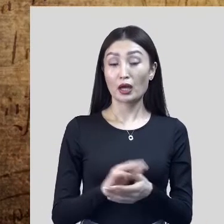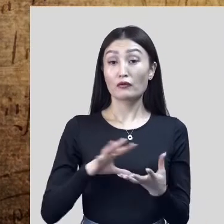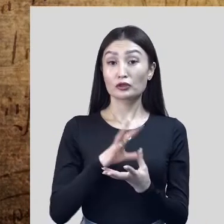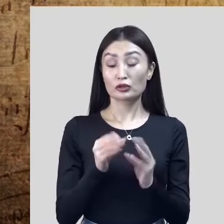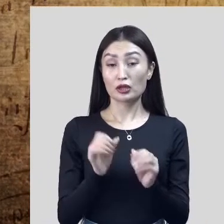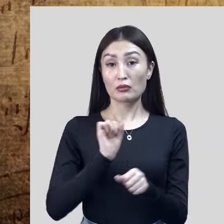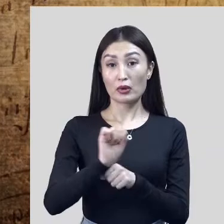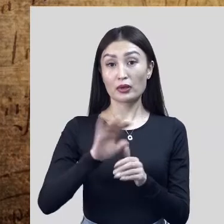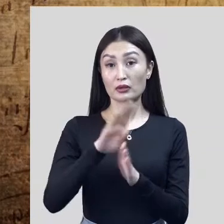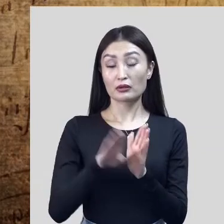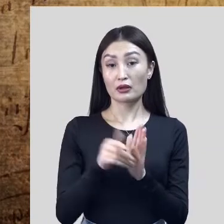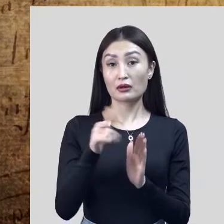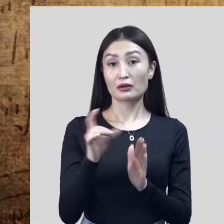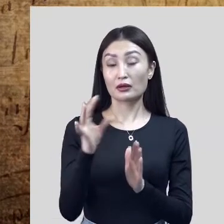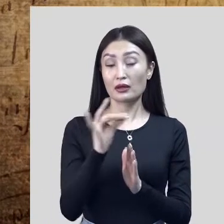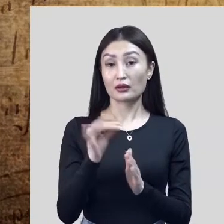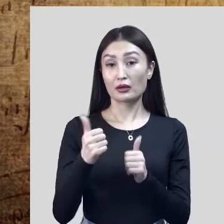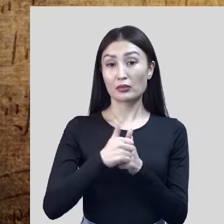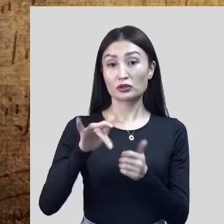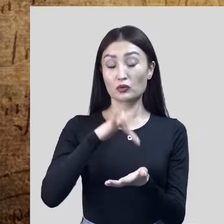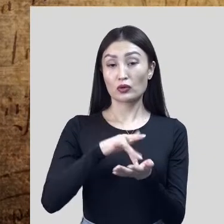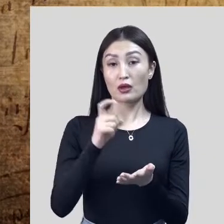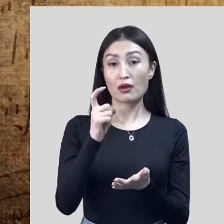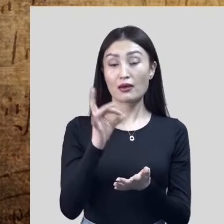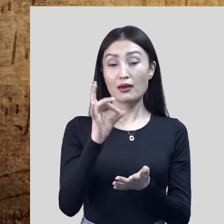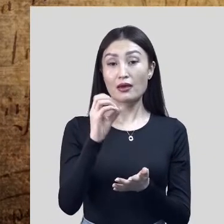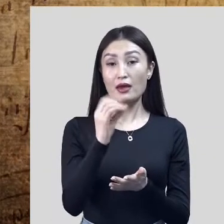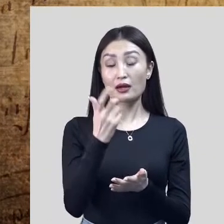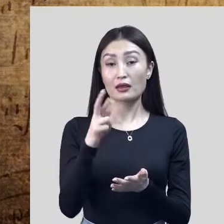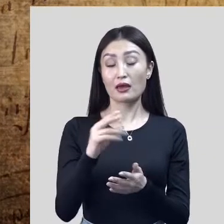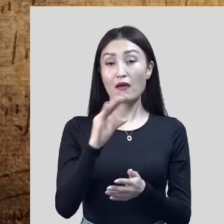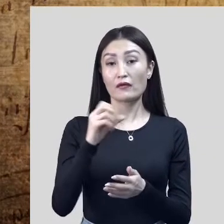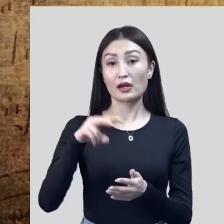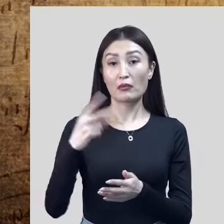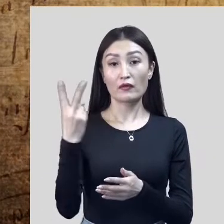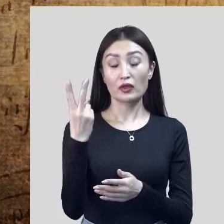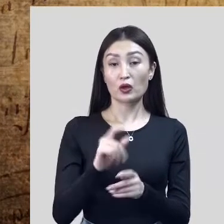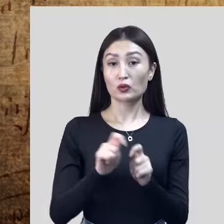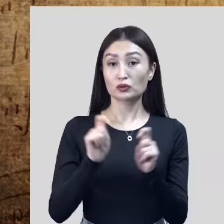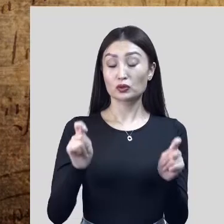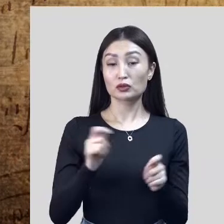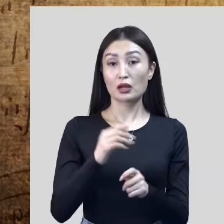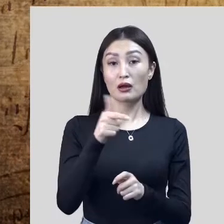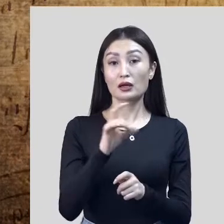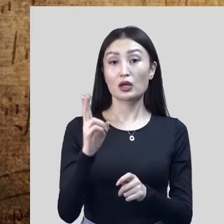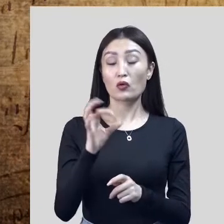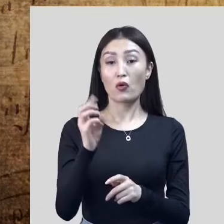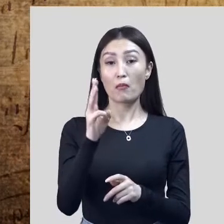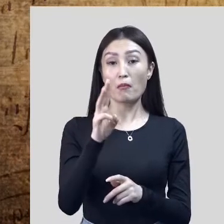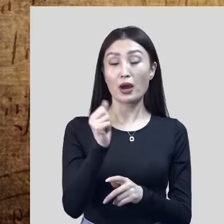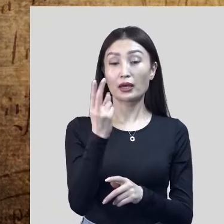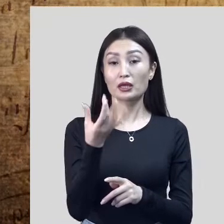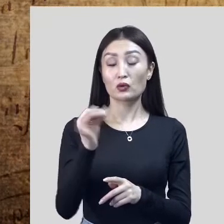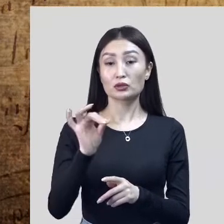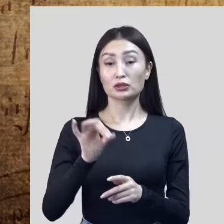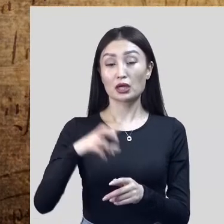В результате победы над греками в битве близ города Хиронея Филипп II создал греко-македонское государство